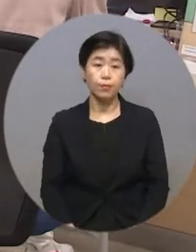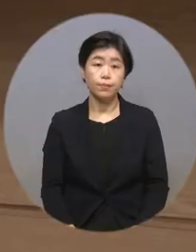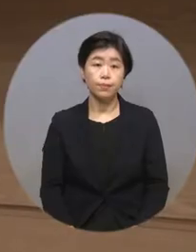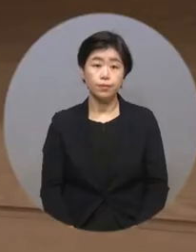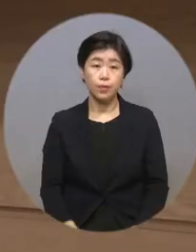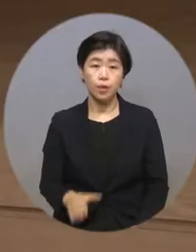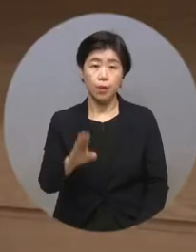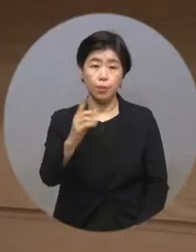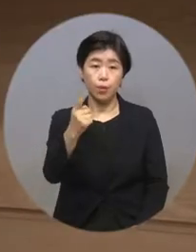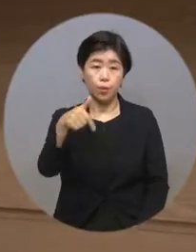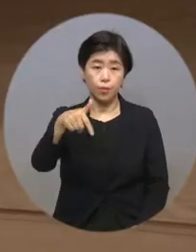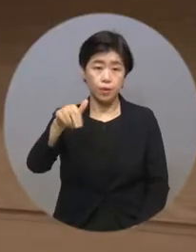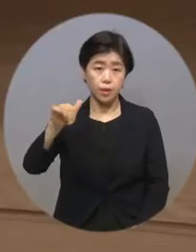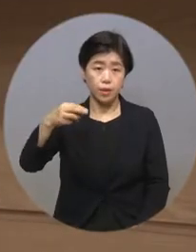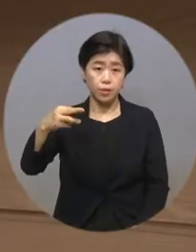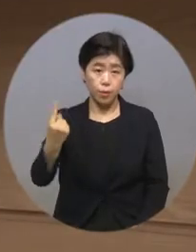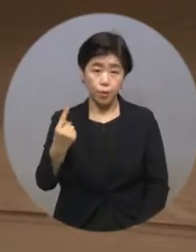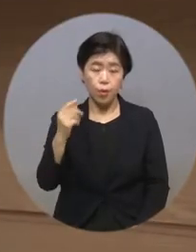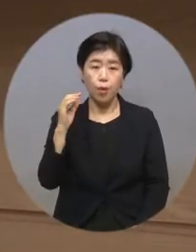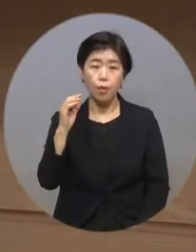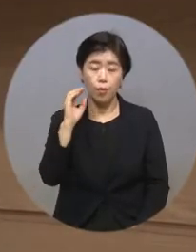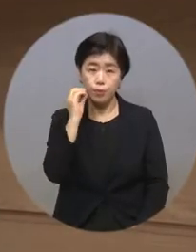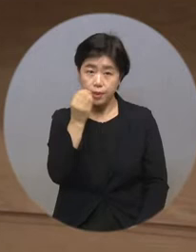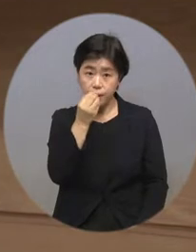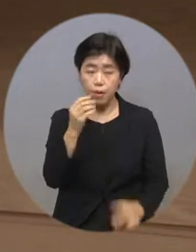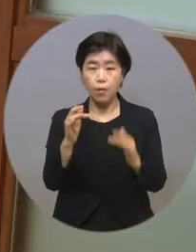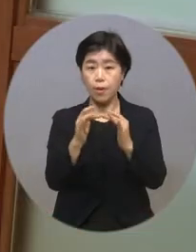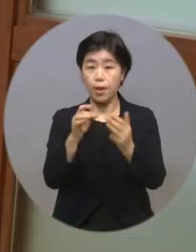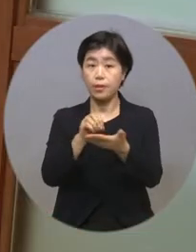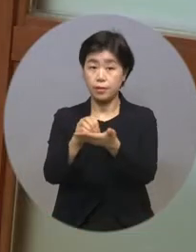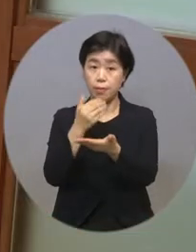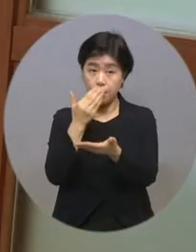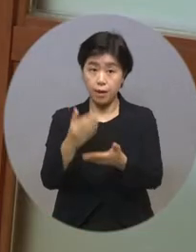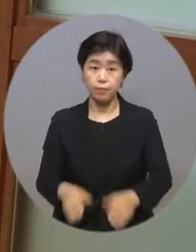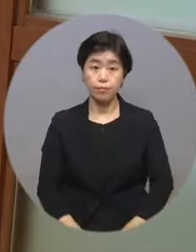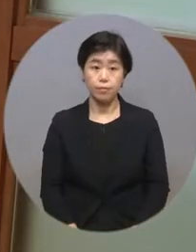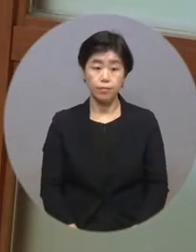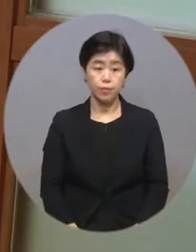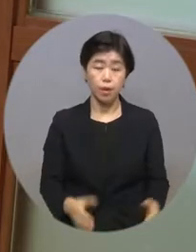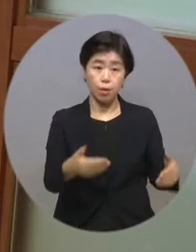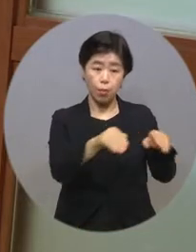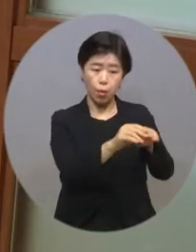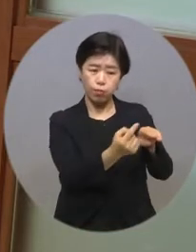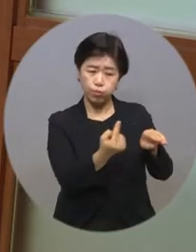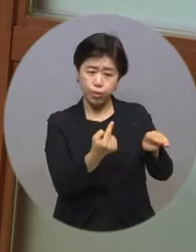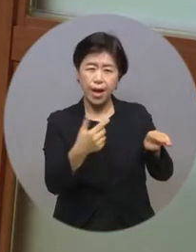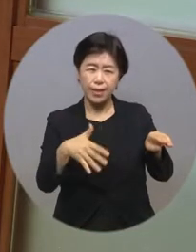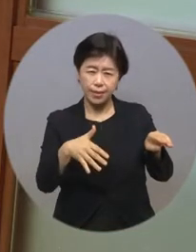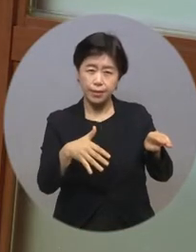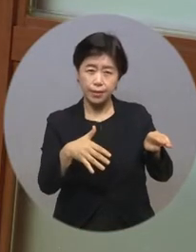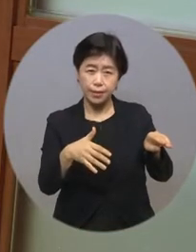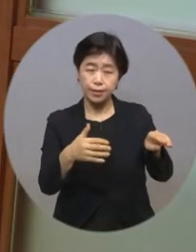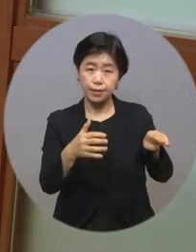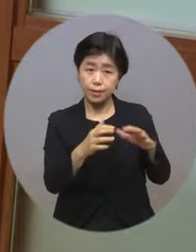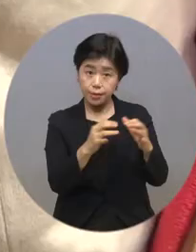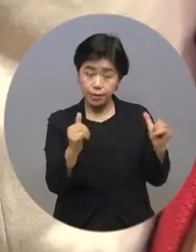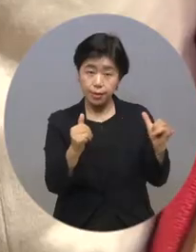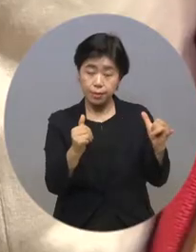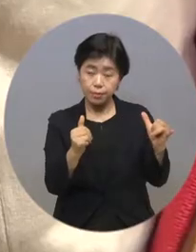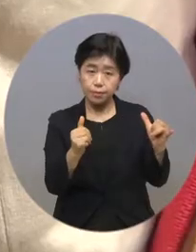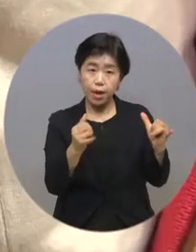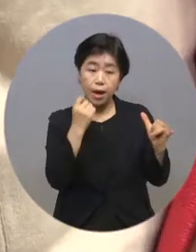방문하거나 복지로 누리집에서 온라인으로 신청하면 됩니다. 보호 종료 예정 청년의 경우에는 보호 종료 30일